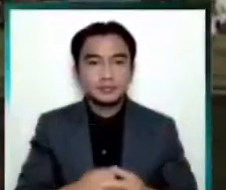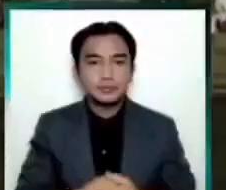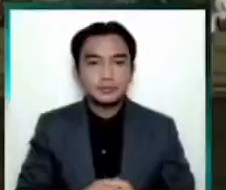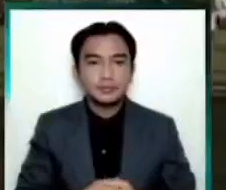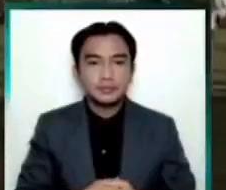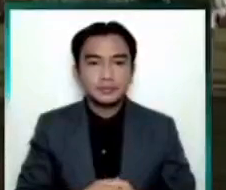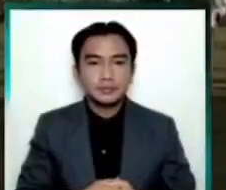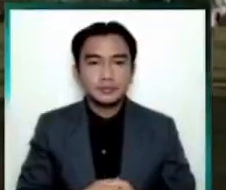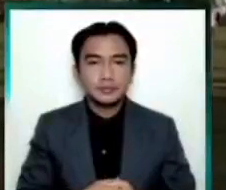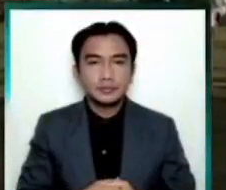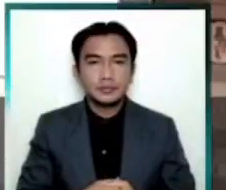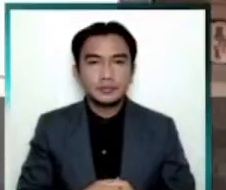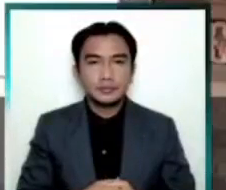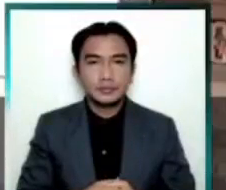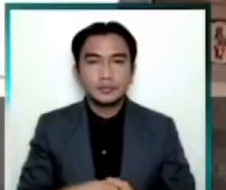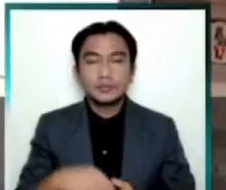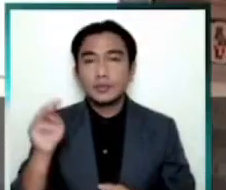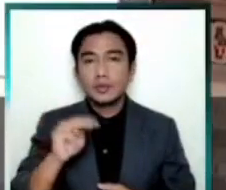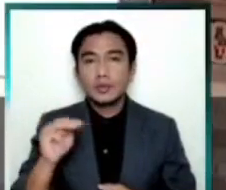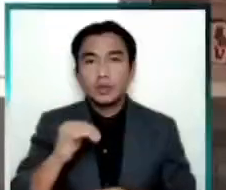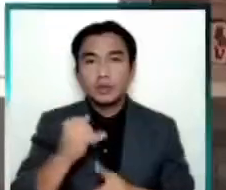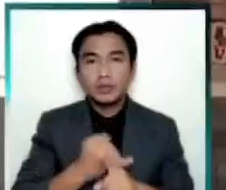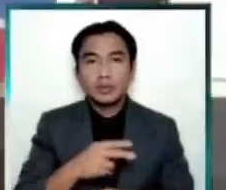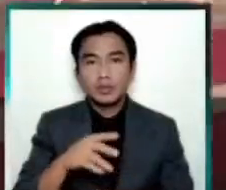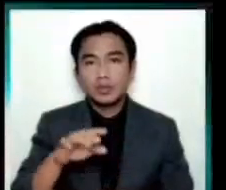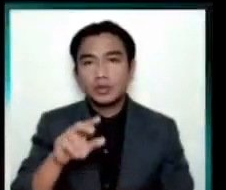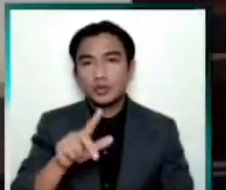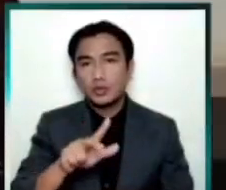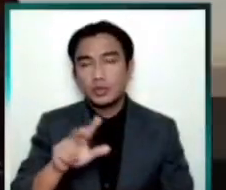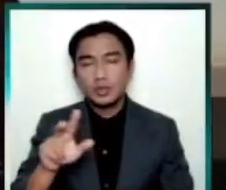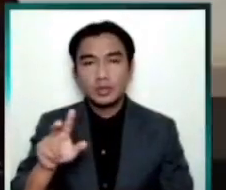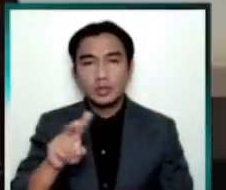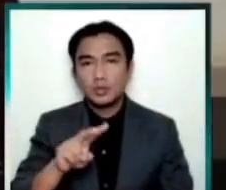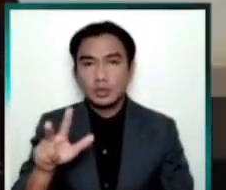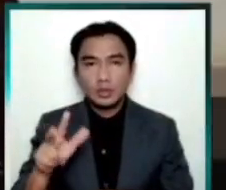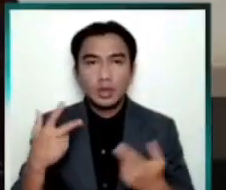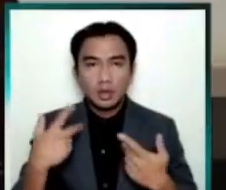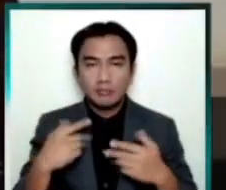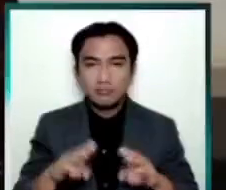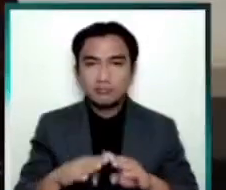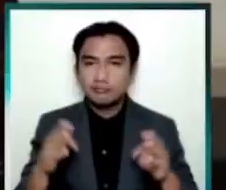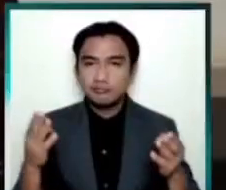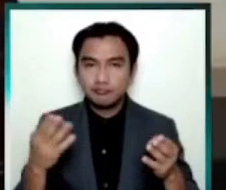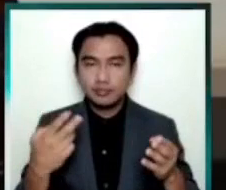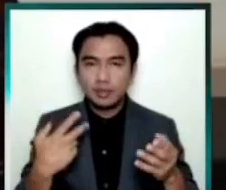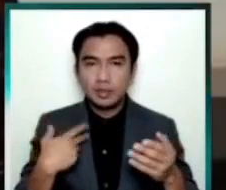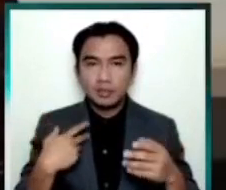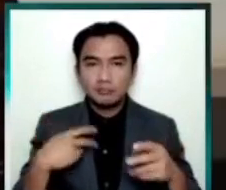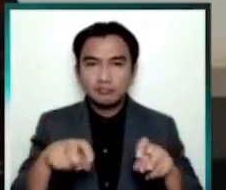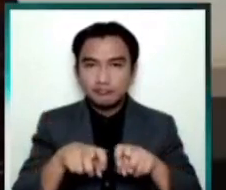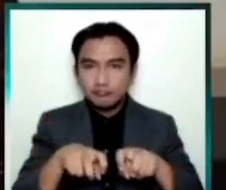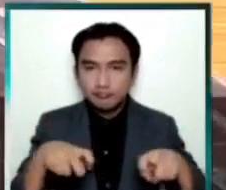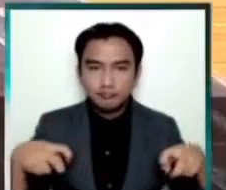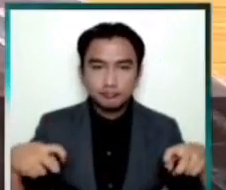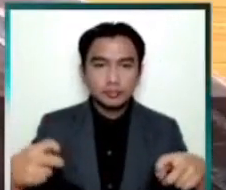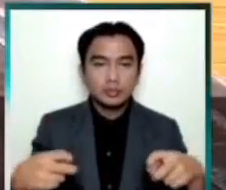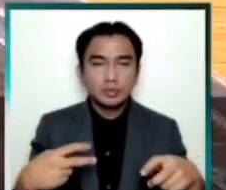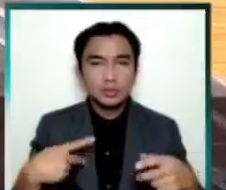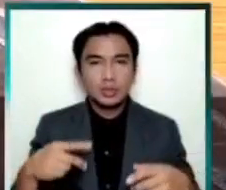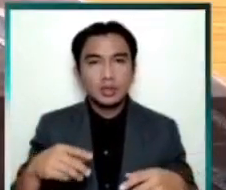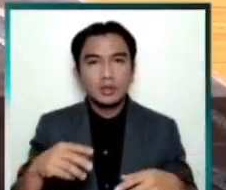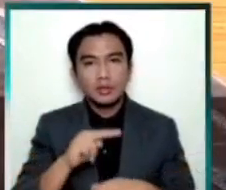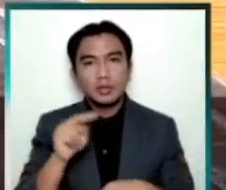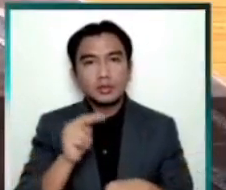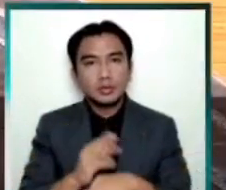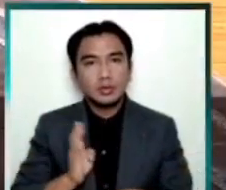Sa Lunes, May 23, pagbukas ng sesyon ng Kongreso, uupo ang Senado at Kamara bilang National Board of Canvassers na siyang opisyal